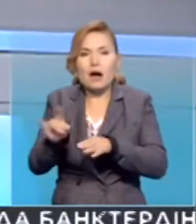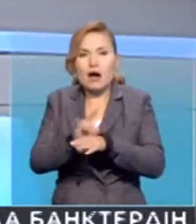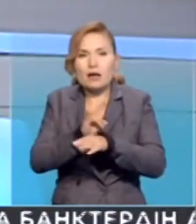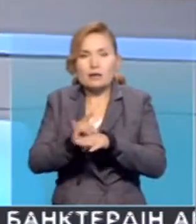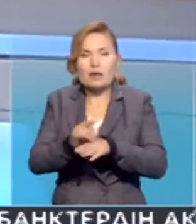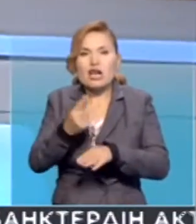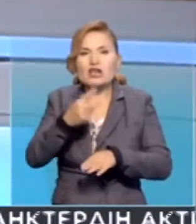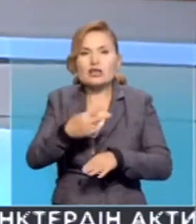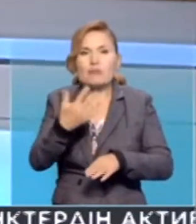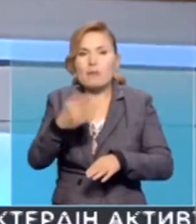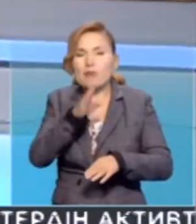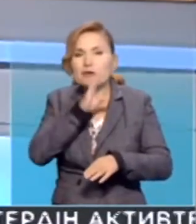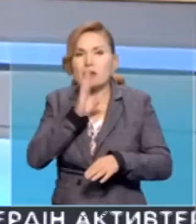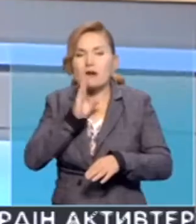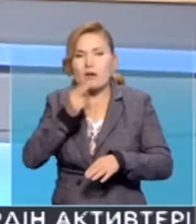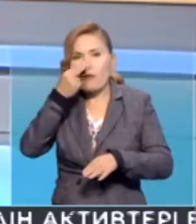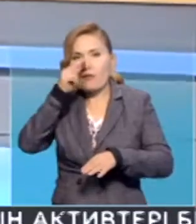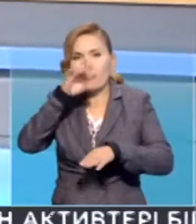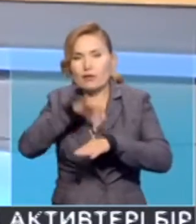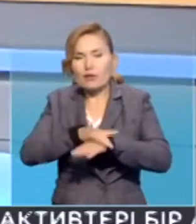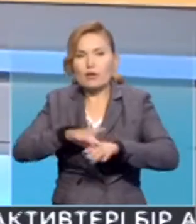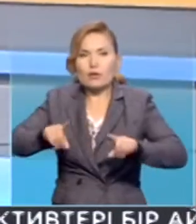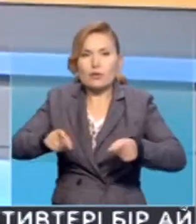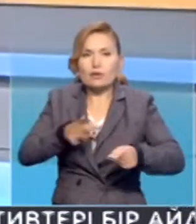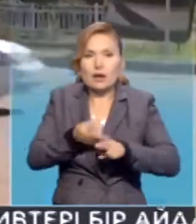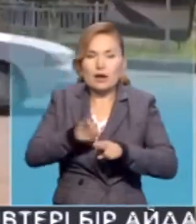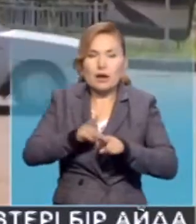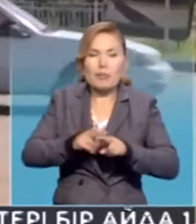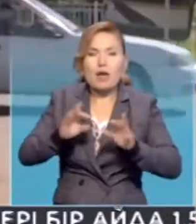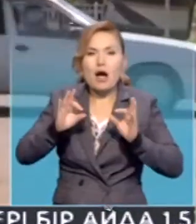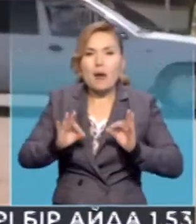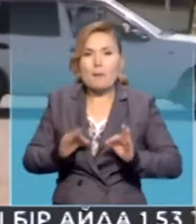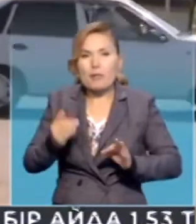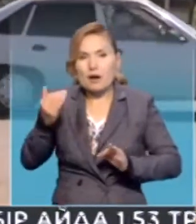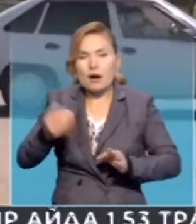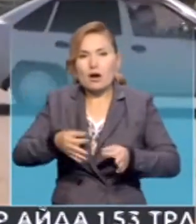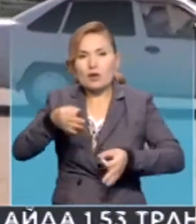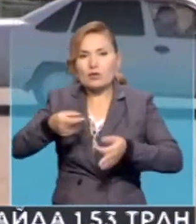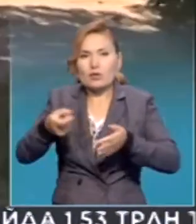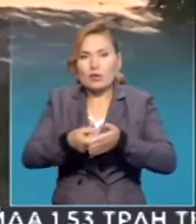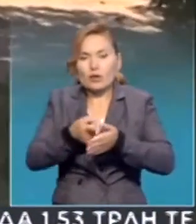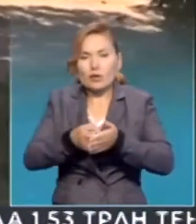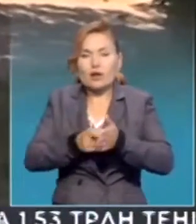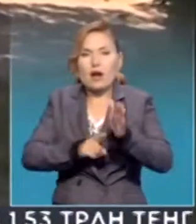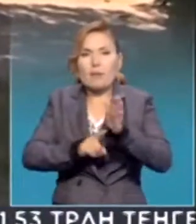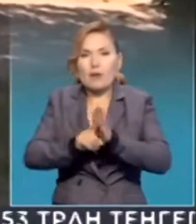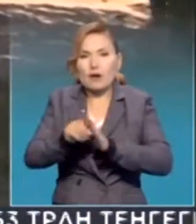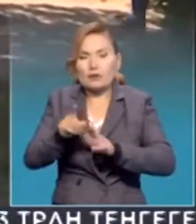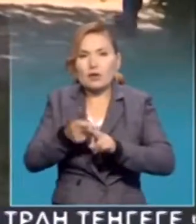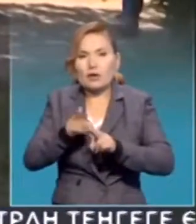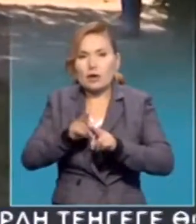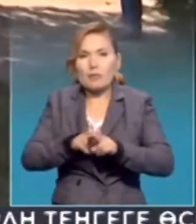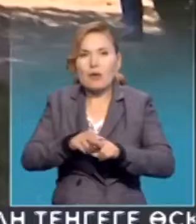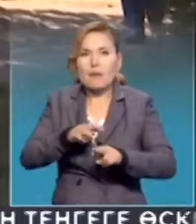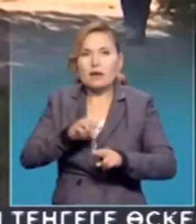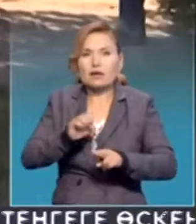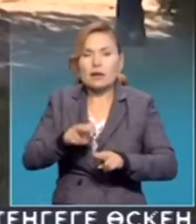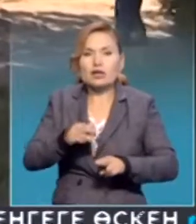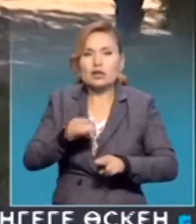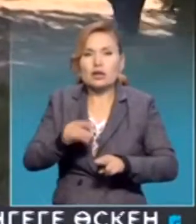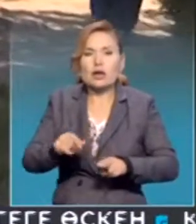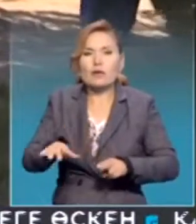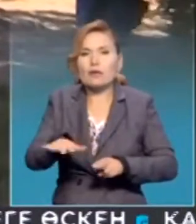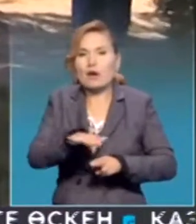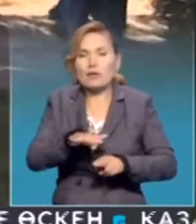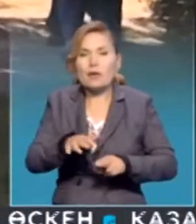әйелдің ісі сотта қаралуда. Облыстық прокуратураның мәліметінше айыпталушылар 4 жыл бұрын Жетісай, Мақтарал, Шардара аудандарында